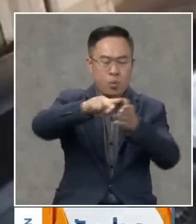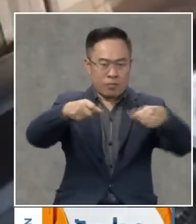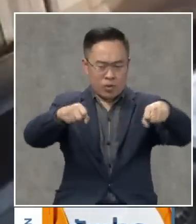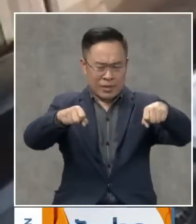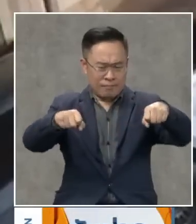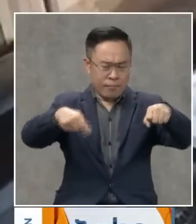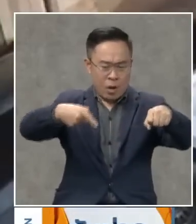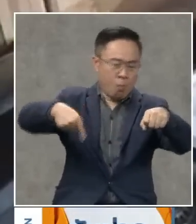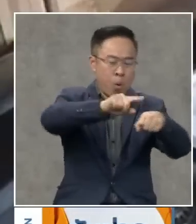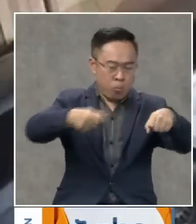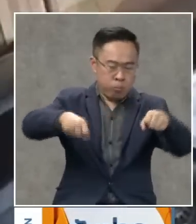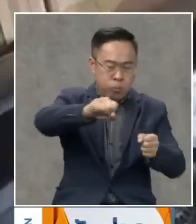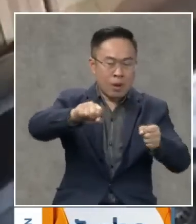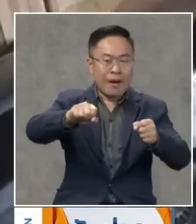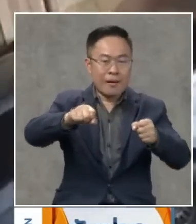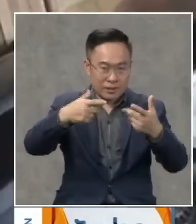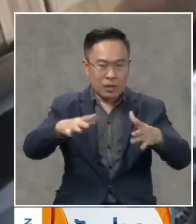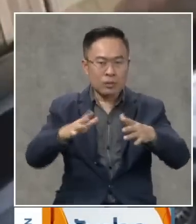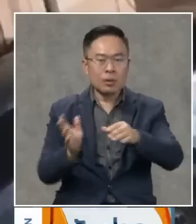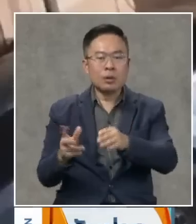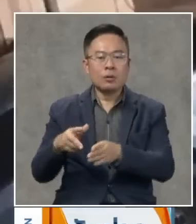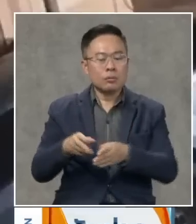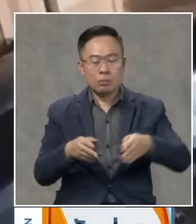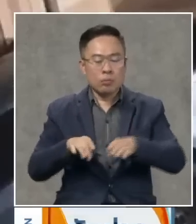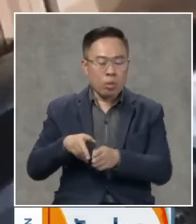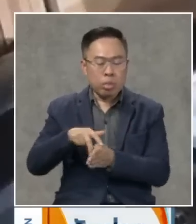ภาพวงจรปิดที่จับภาพเอาไว้ได้หน่อยค่ะเ